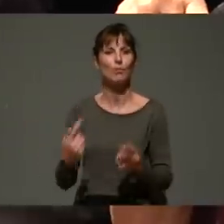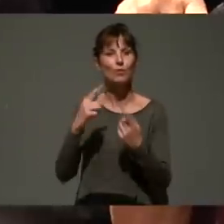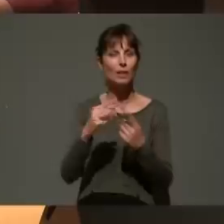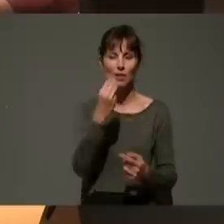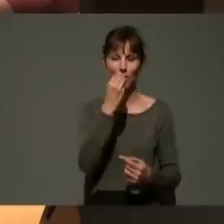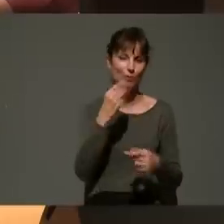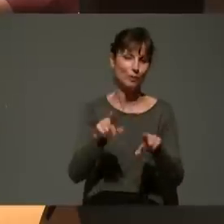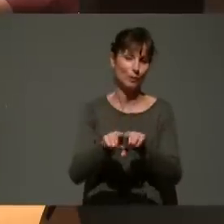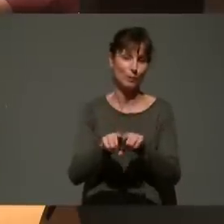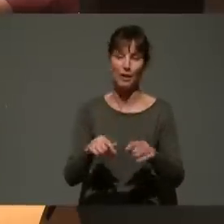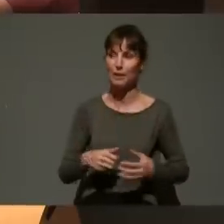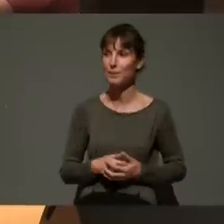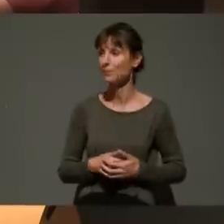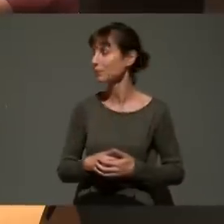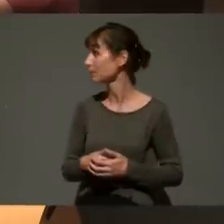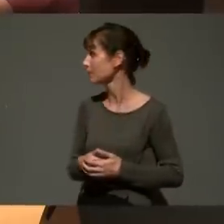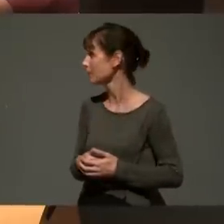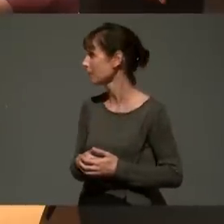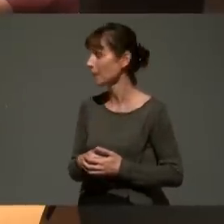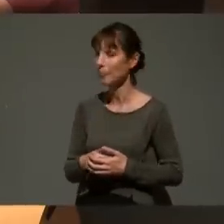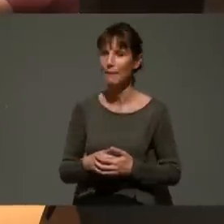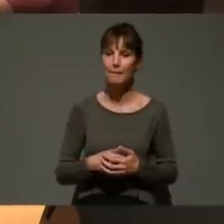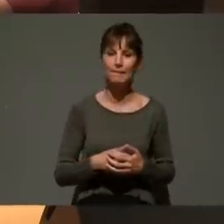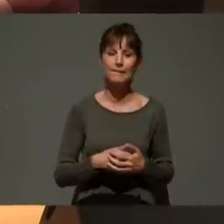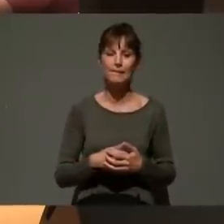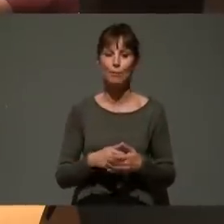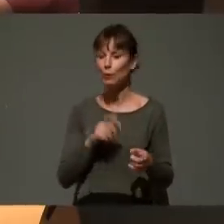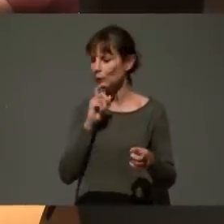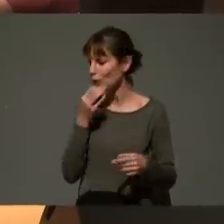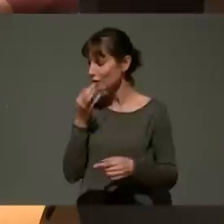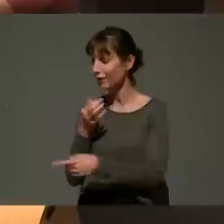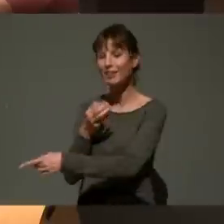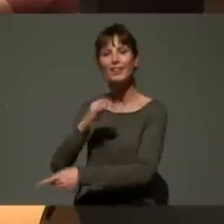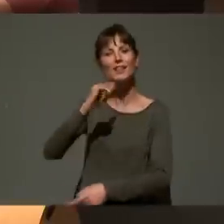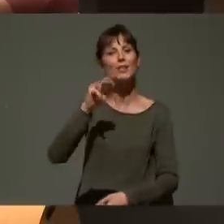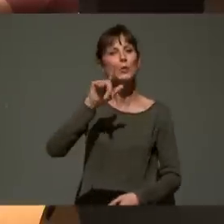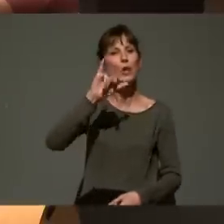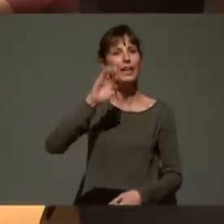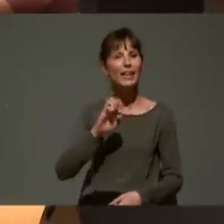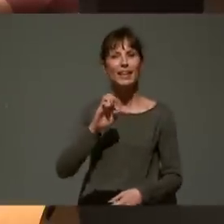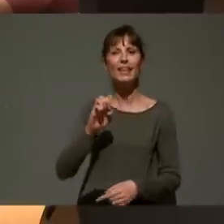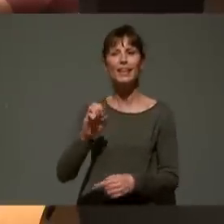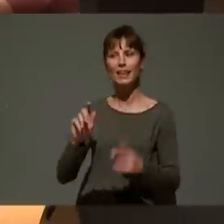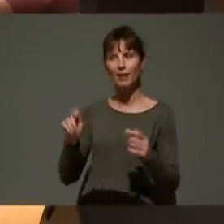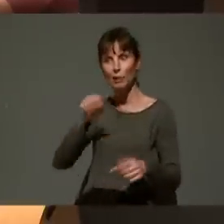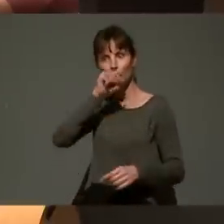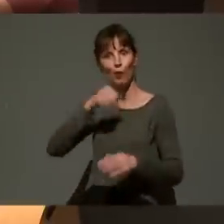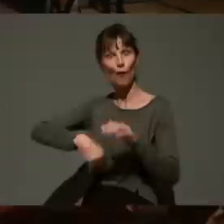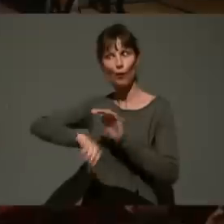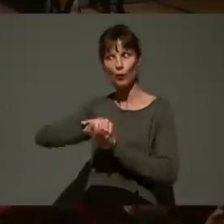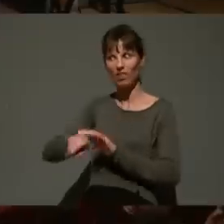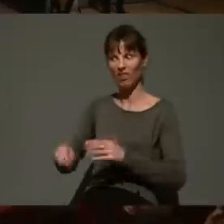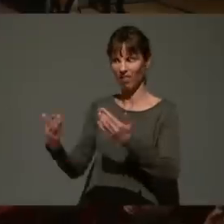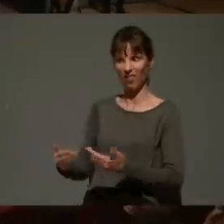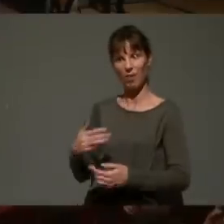c'est la même chose. Alors, depuis que j'ai dit que Julie faisait du foot, personne ne lui demande plus le micro. Je crois que ça, tu fais peur à